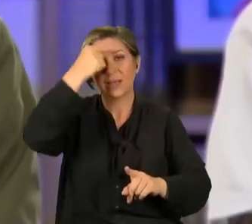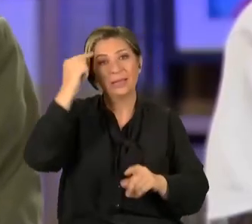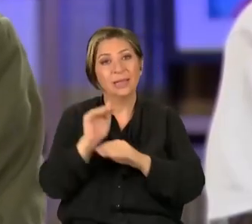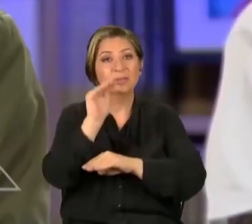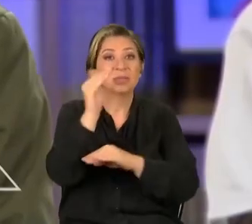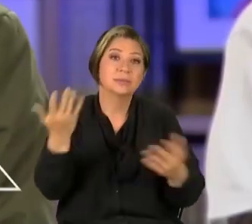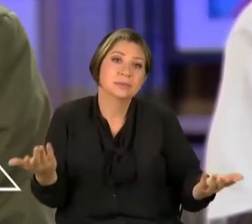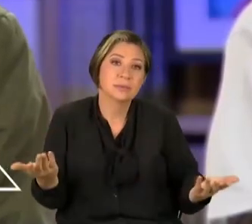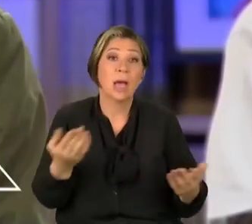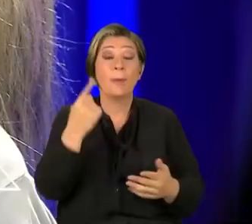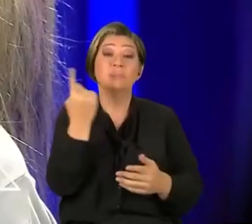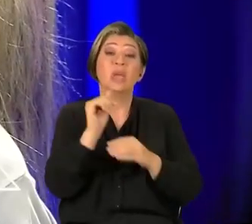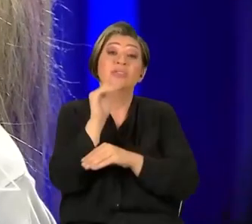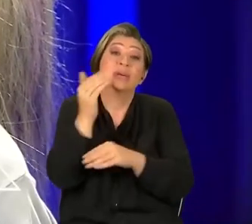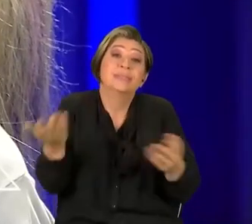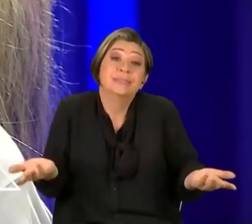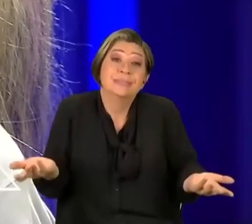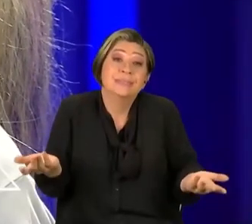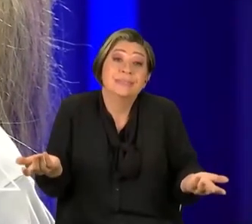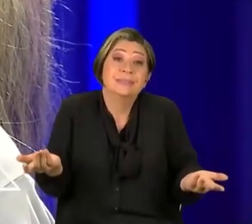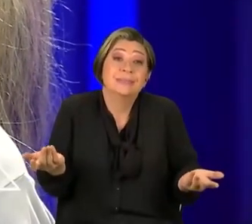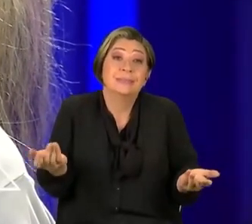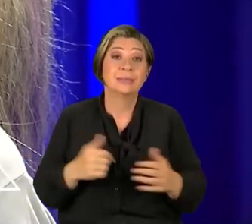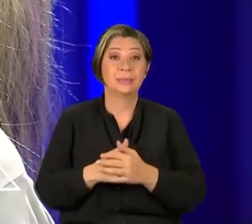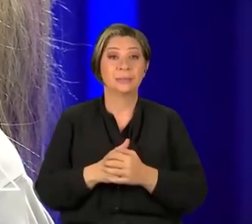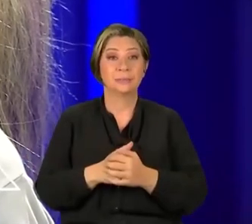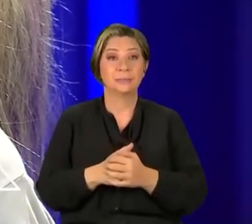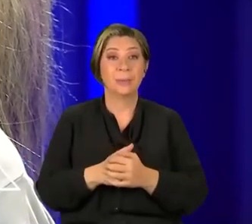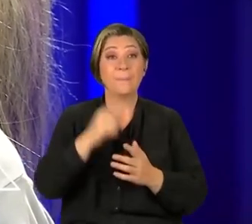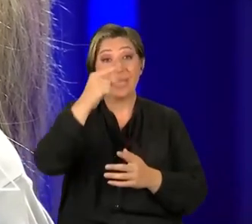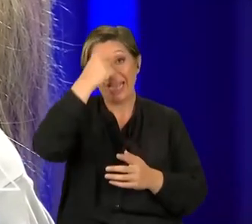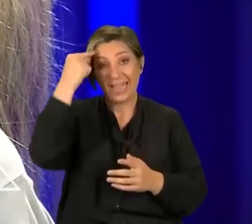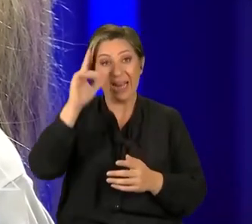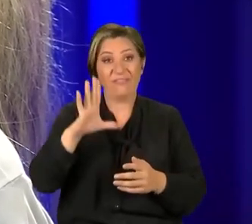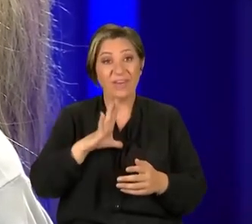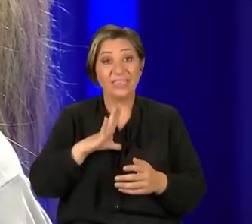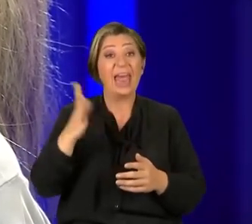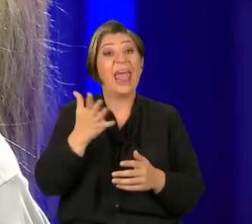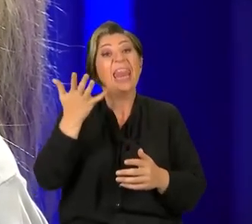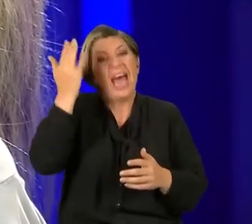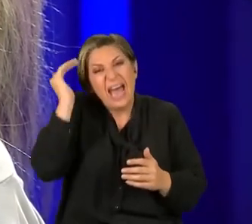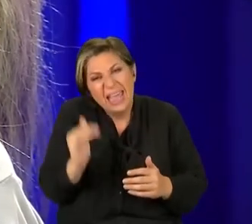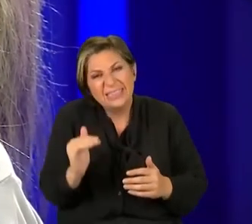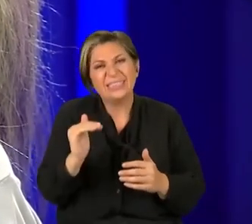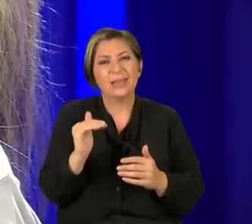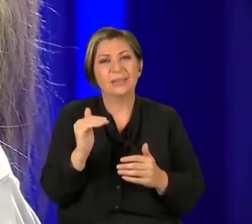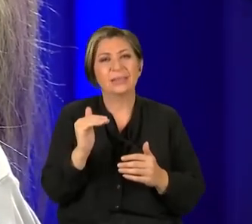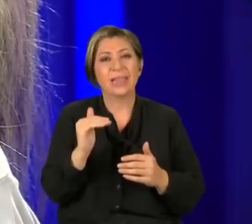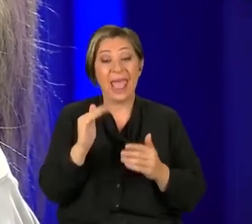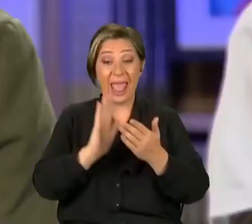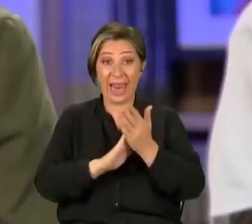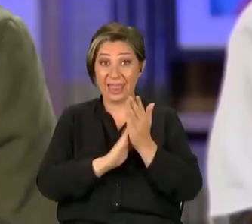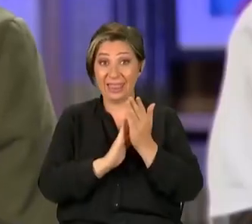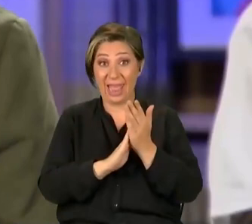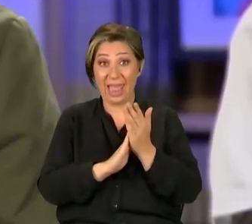kaderini yaşarsın. Ama bir şeyi yaşarsın. Bir kaderin vardır ve en azından